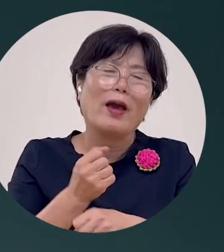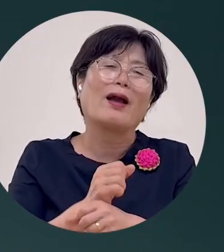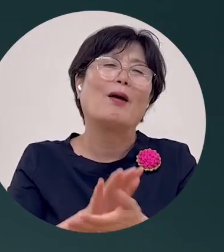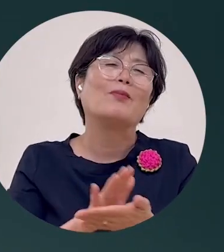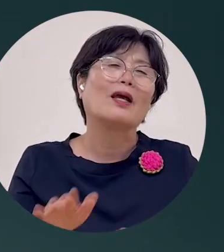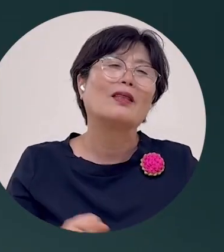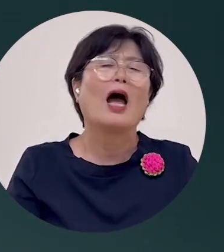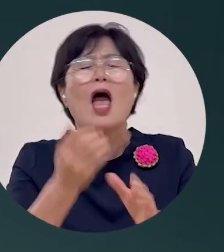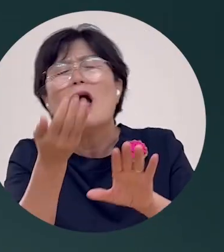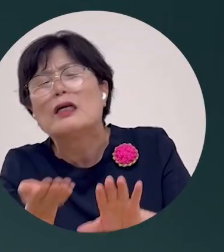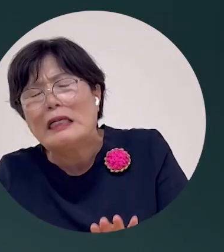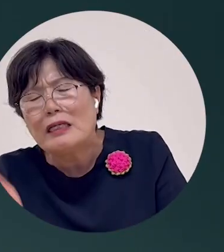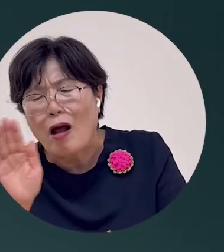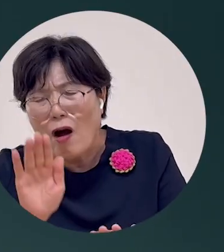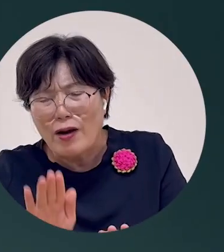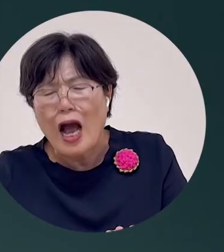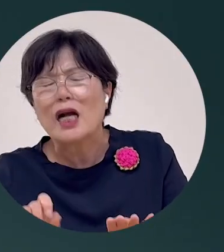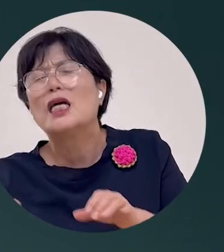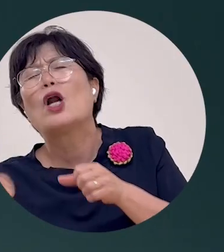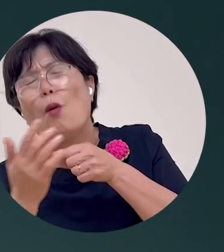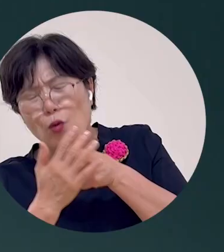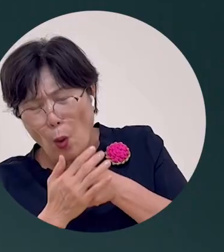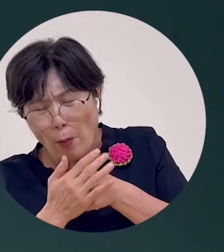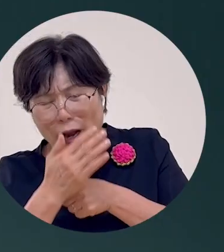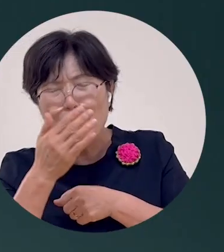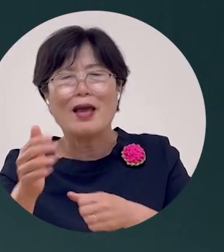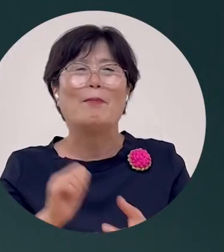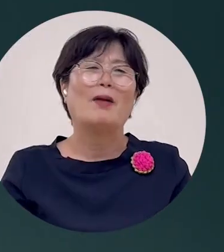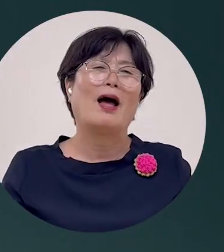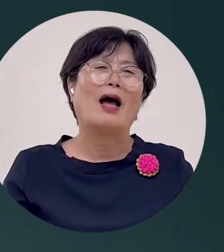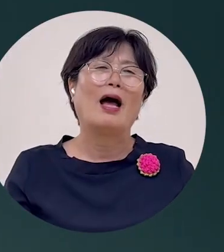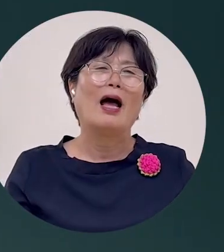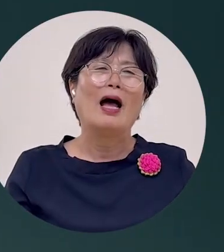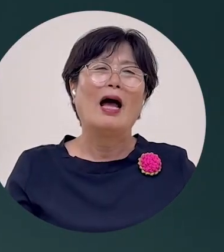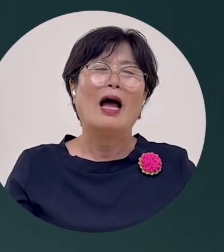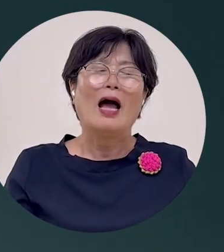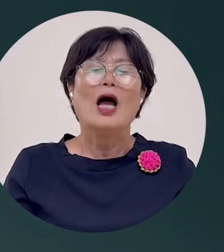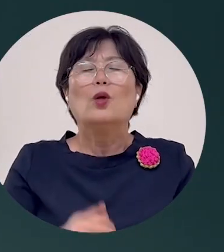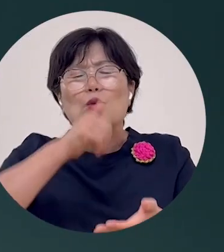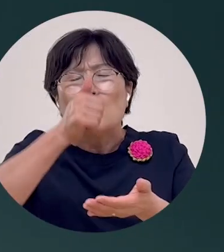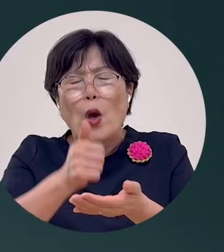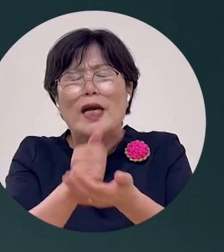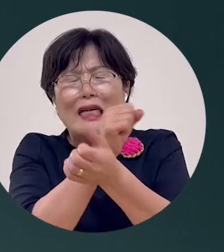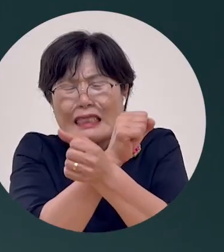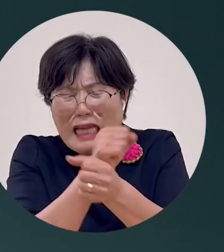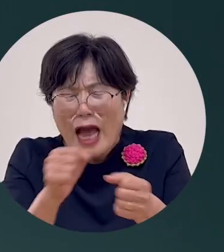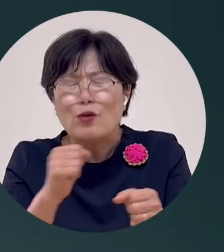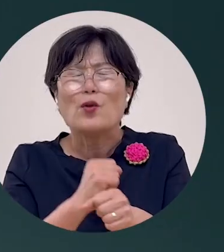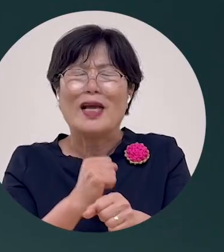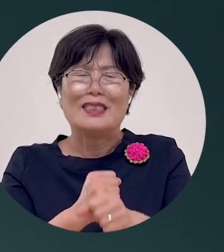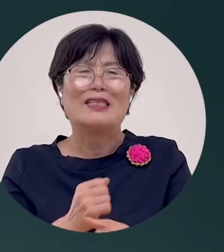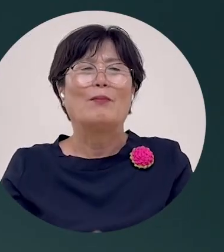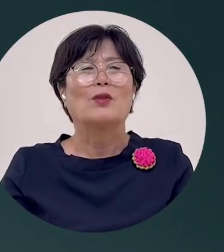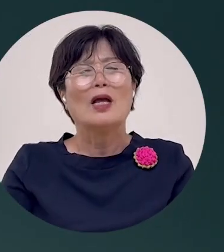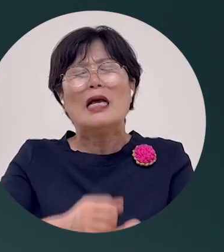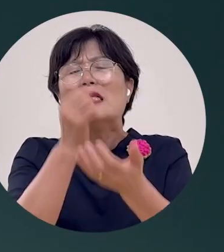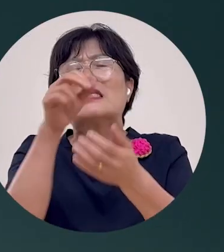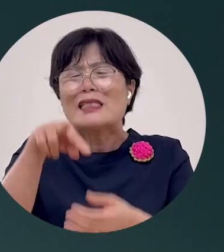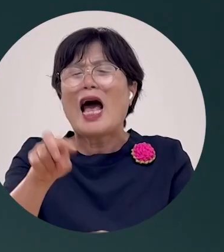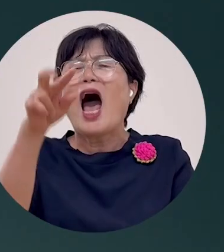그러면서 그럼에도 부르짖을 수 있는 것은 사유하심. 한번 따라서 합시다.